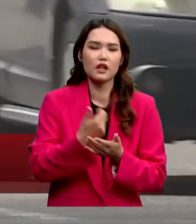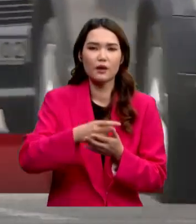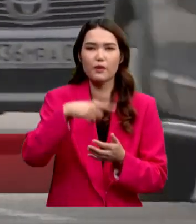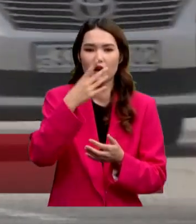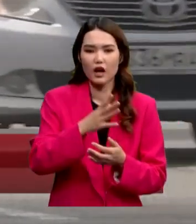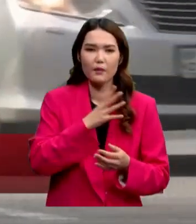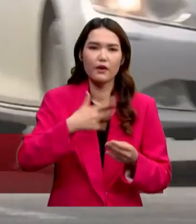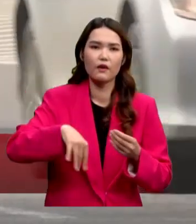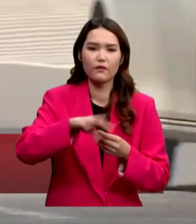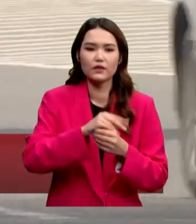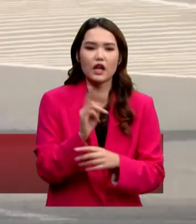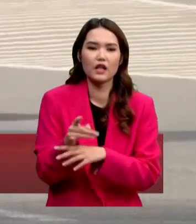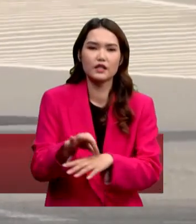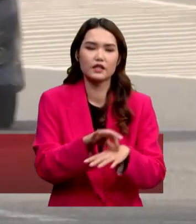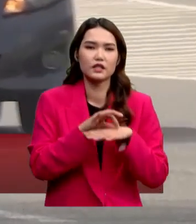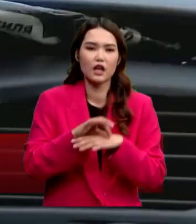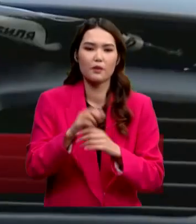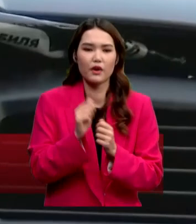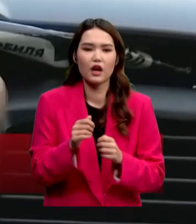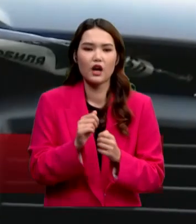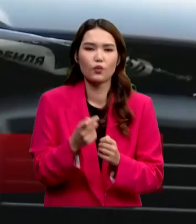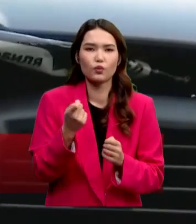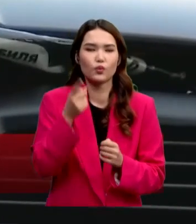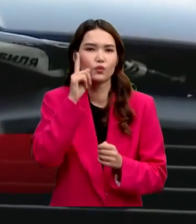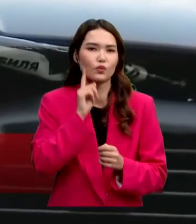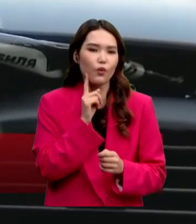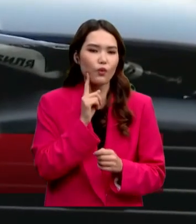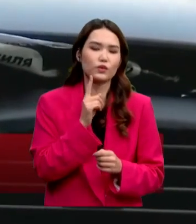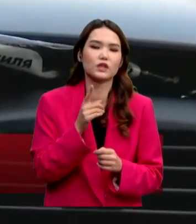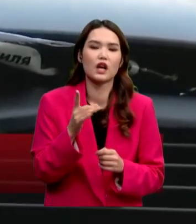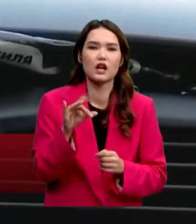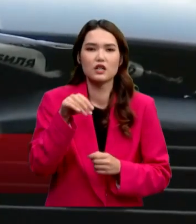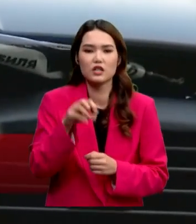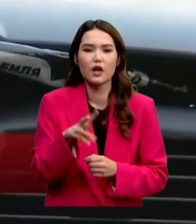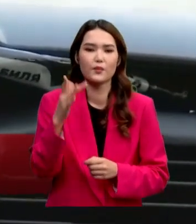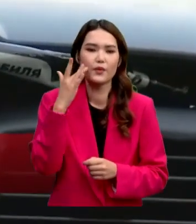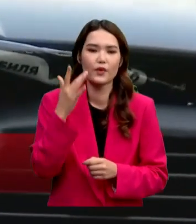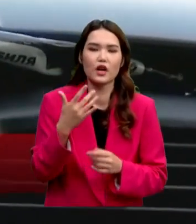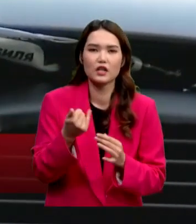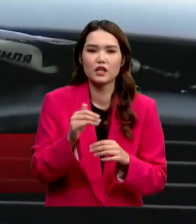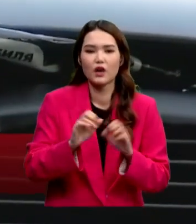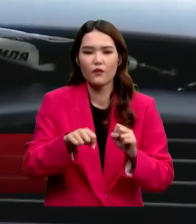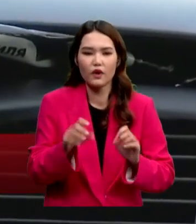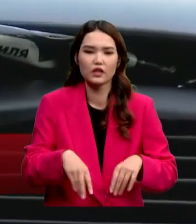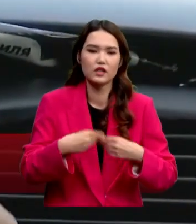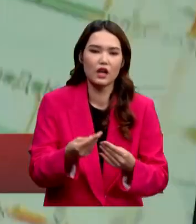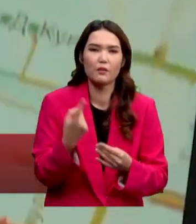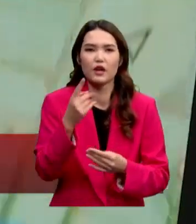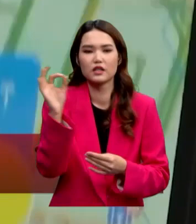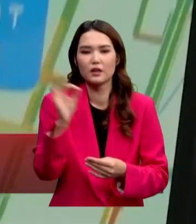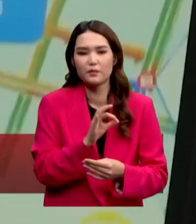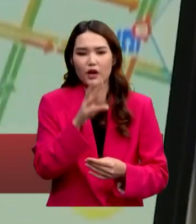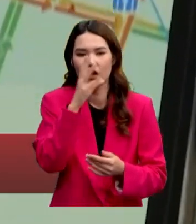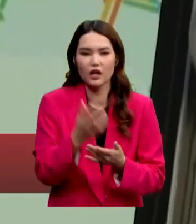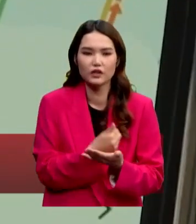для таксистов, занимающихся частным извозом, есть очень удобный налоговый режим, по которому ежемесячно можно оплачивать 1% от